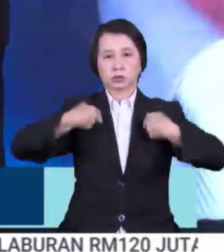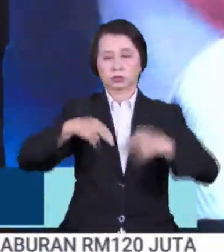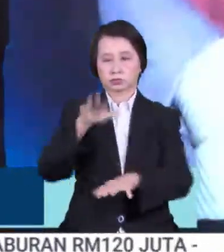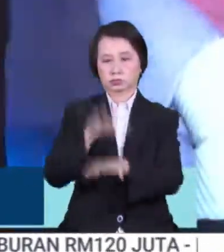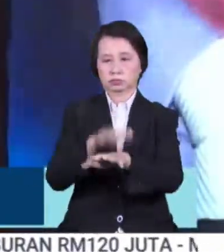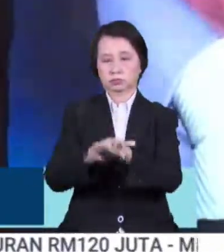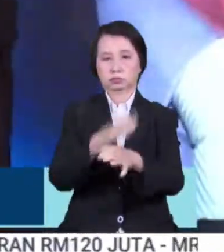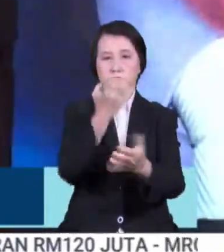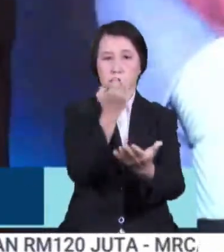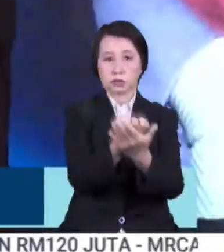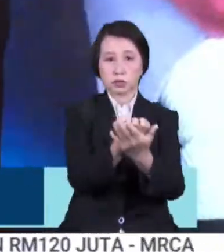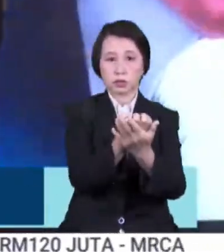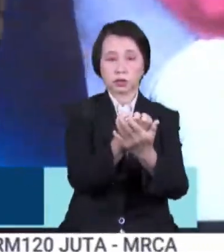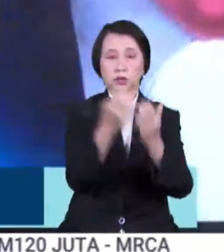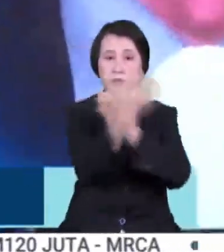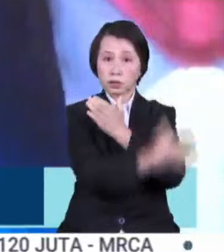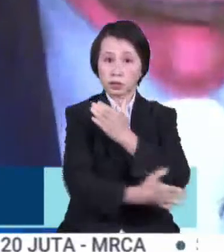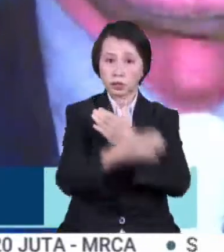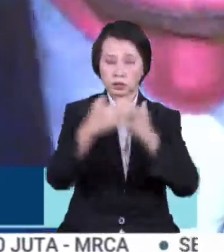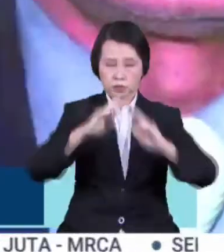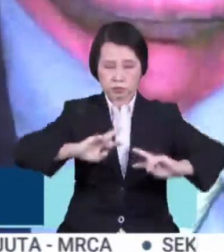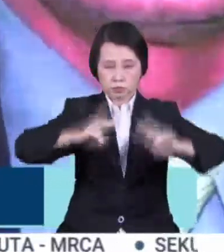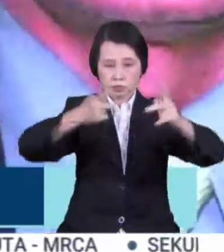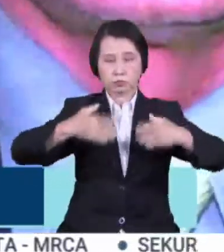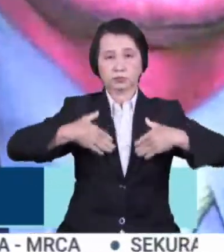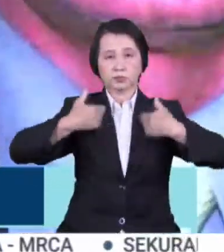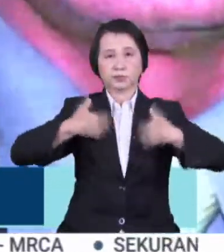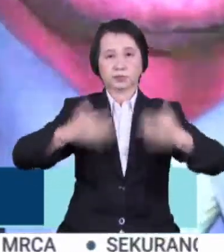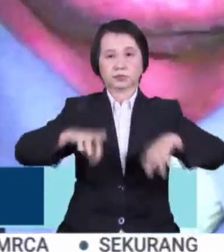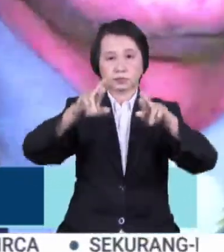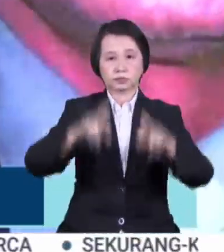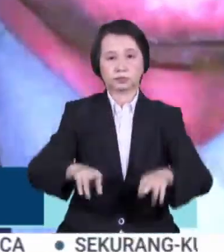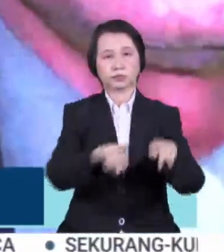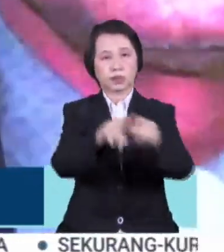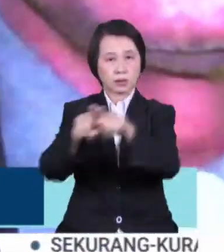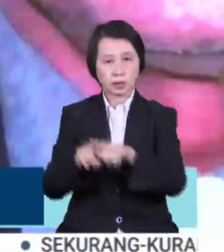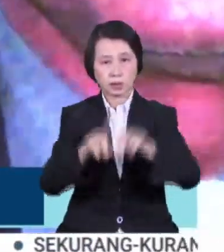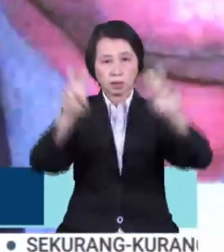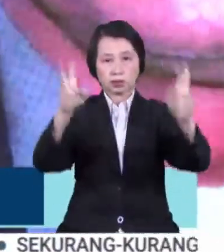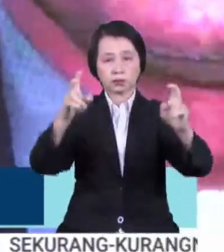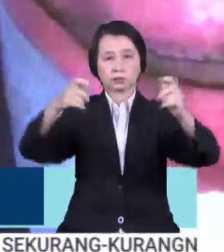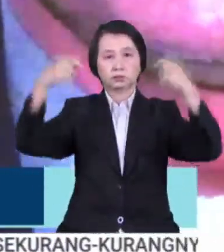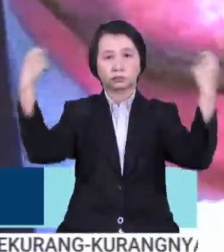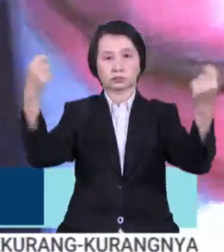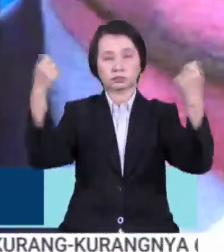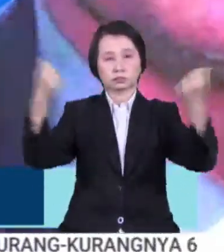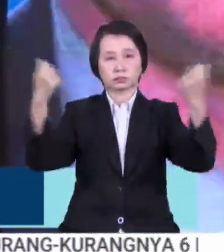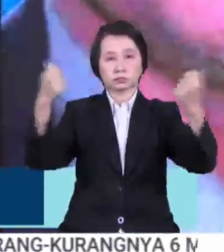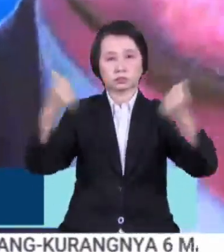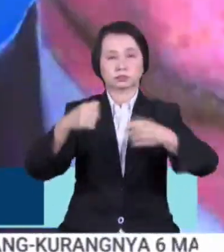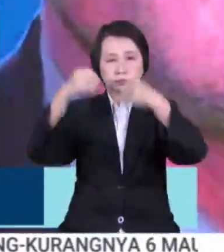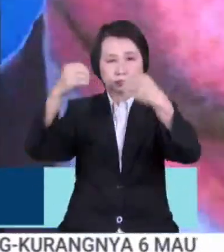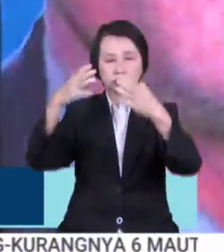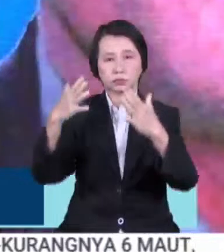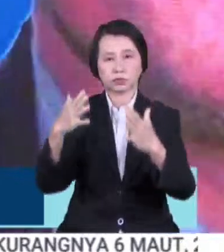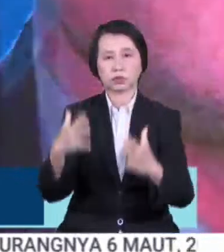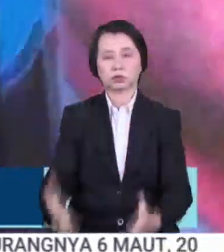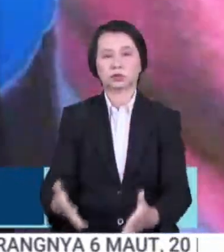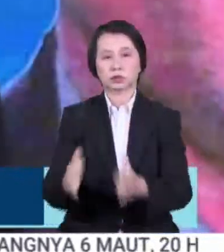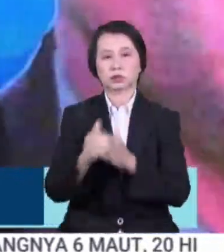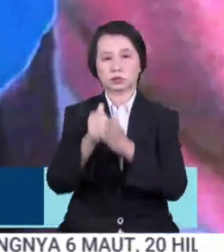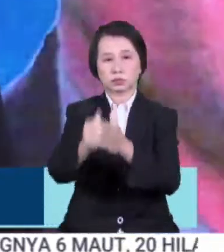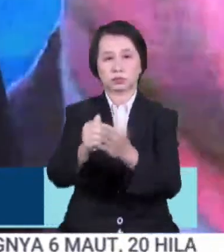merancakkan ekonomi negara dan meningkatkan kesejahteraan rakyat selaras dengan tema sambutan iaitu Guru Insani